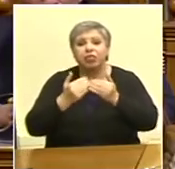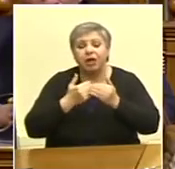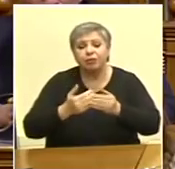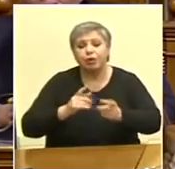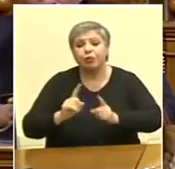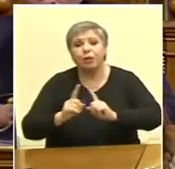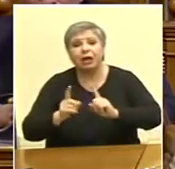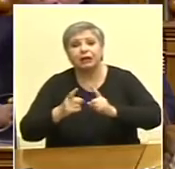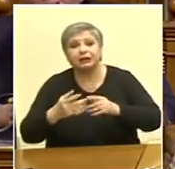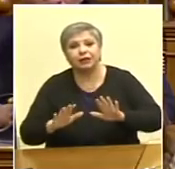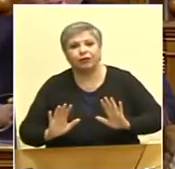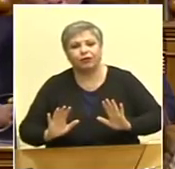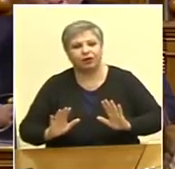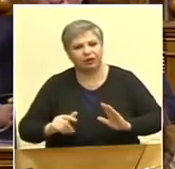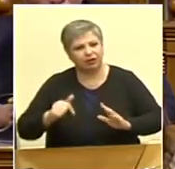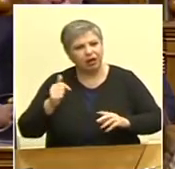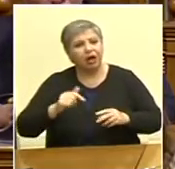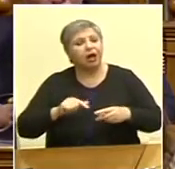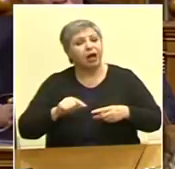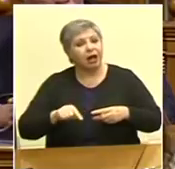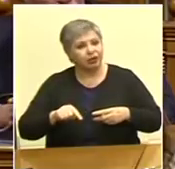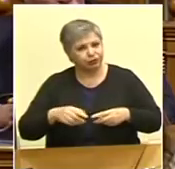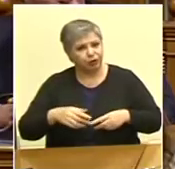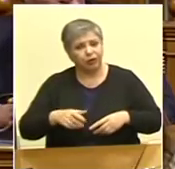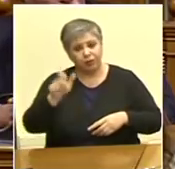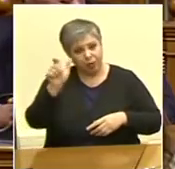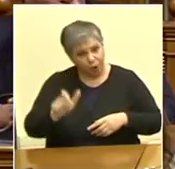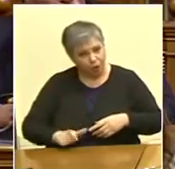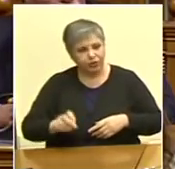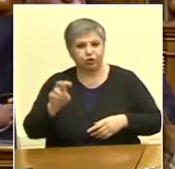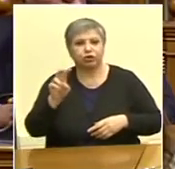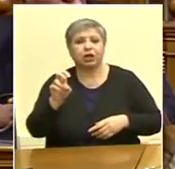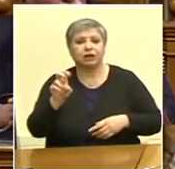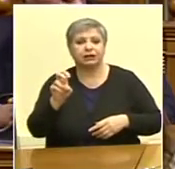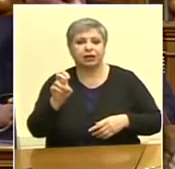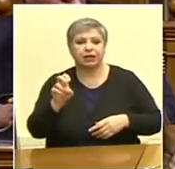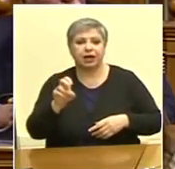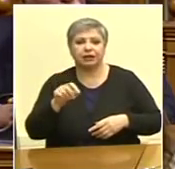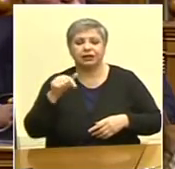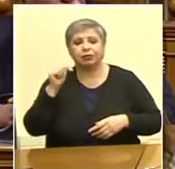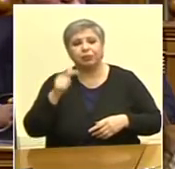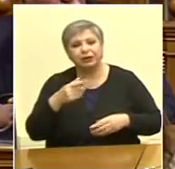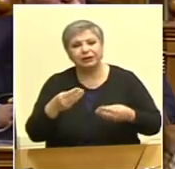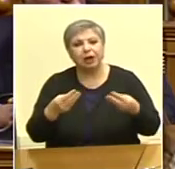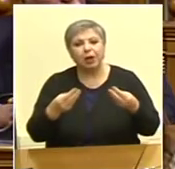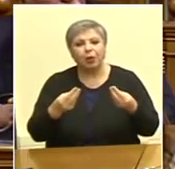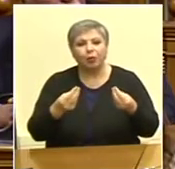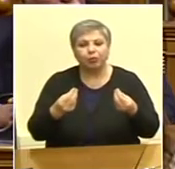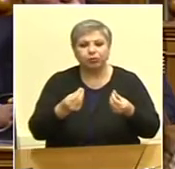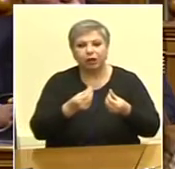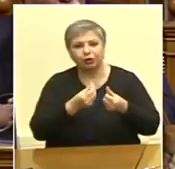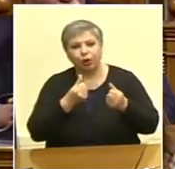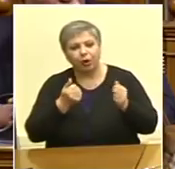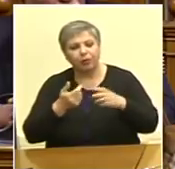συμφωνίες. Και το δεύτερο το οποίο είπε βεβαίως ο κύριος Χατζηδάκης, το οποίο προσπαθείτε να το παρακάμψετε, είναι να το